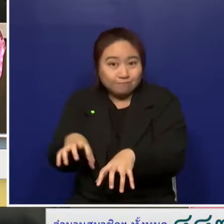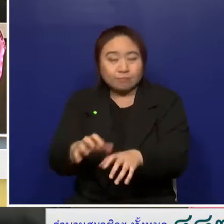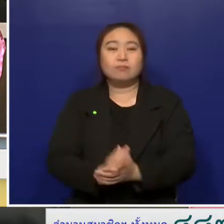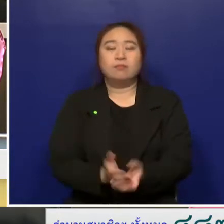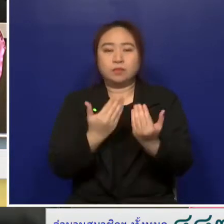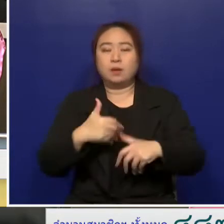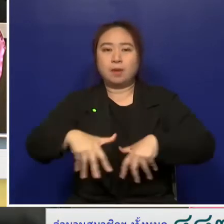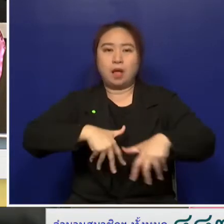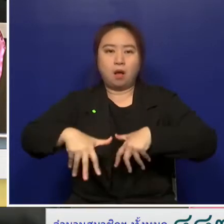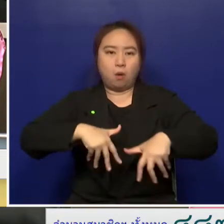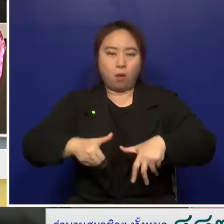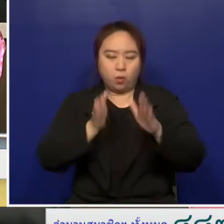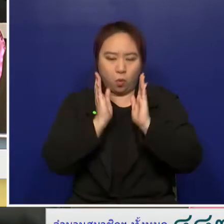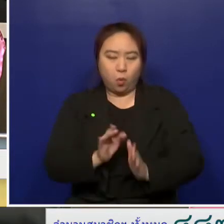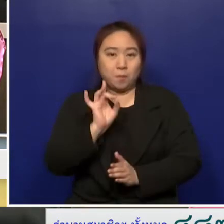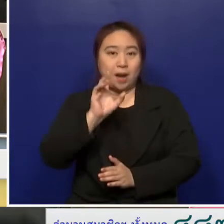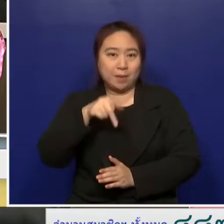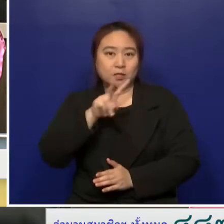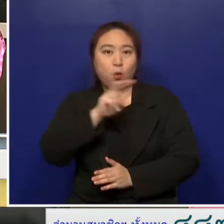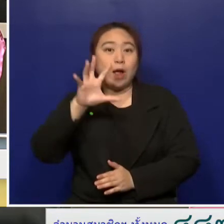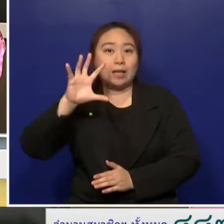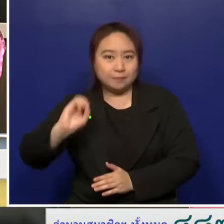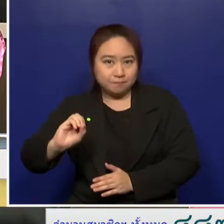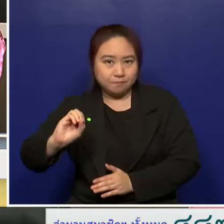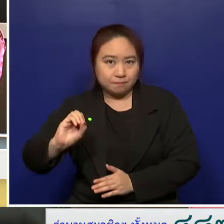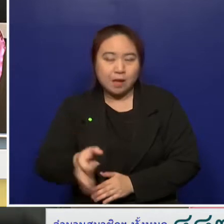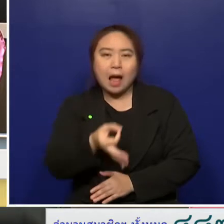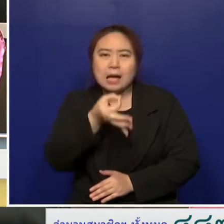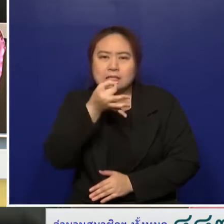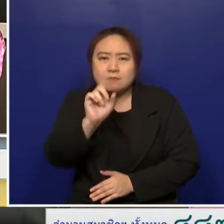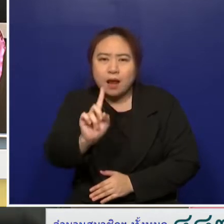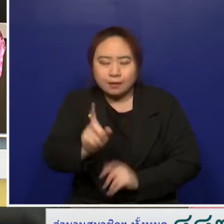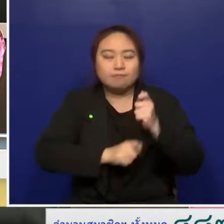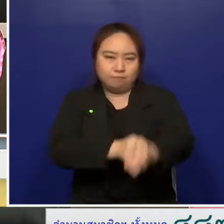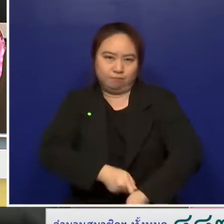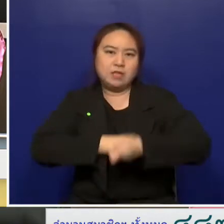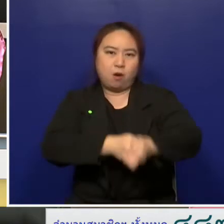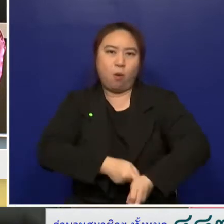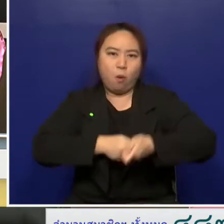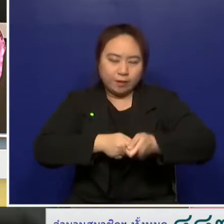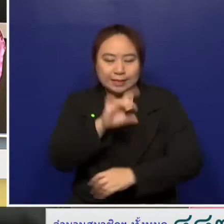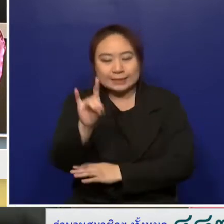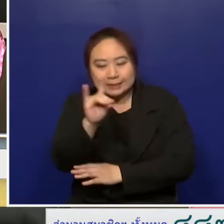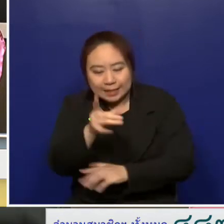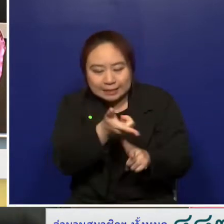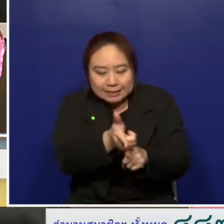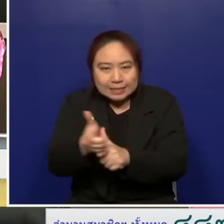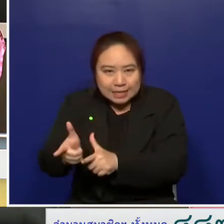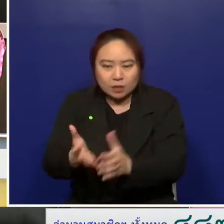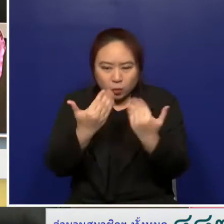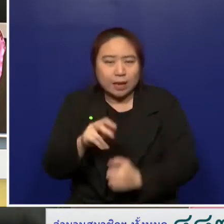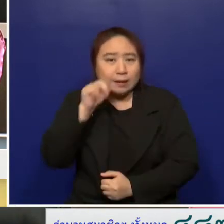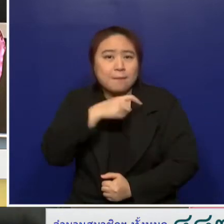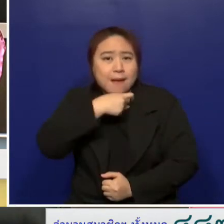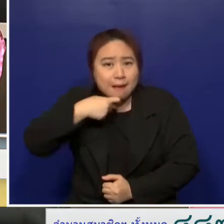ประชากร 8,250 คนสวนมากมอาชีพเกษตรกรและเลี้งสัตว์ช่งหน้าแล้งก็